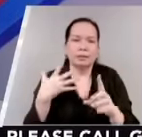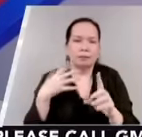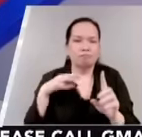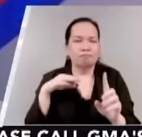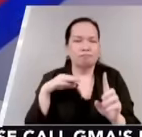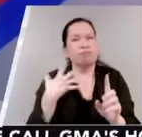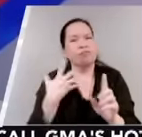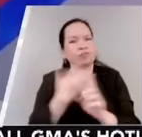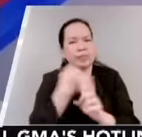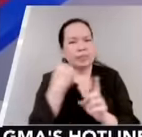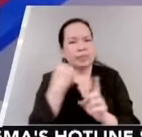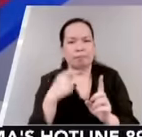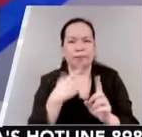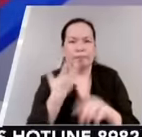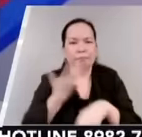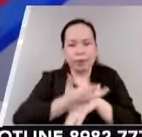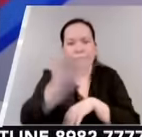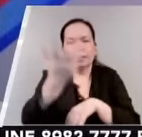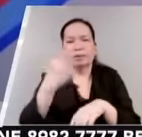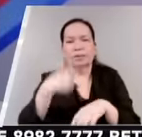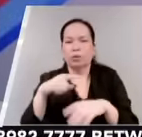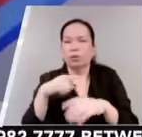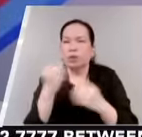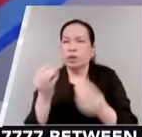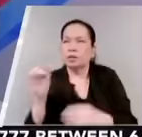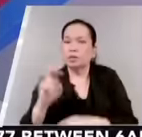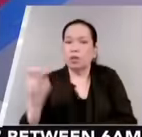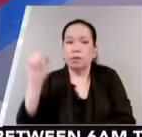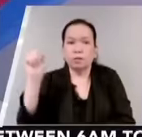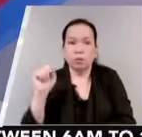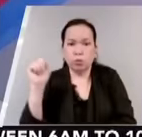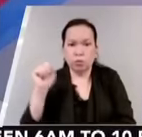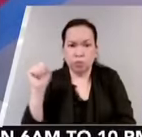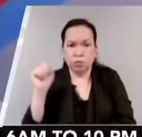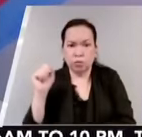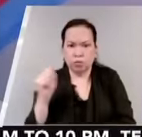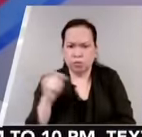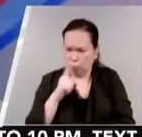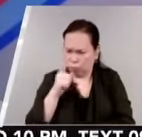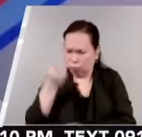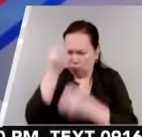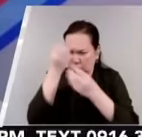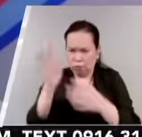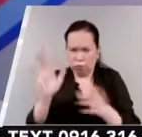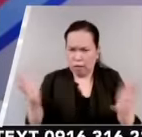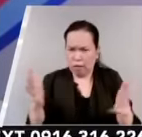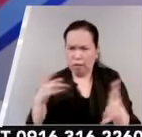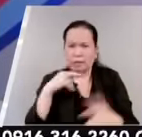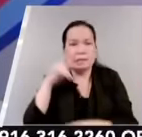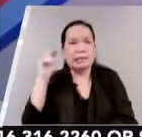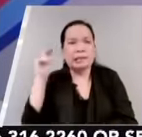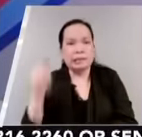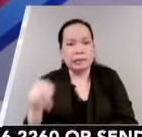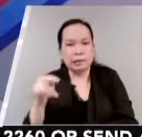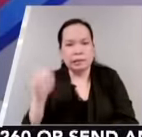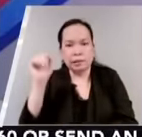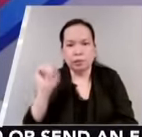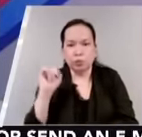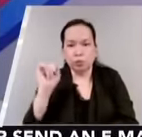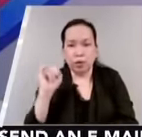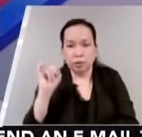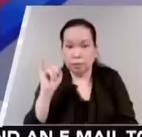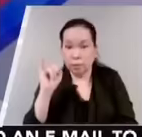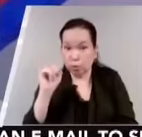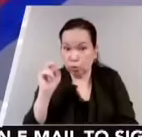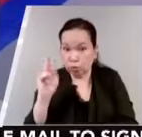Port. Paalala sa mga pasahero, hindi yan kailangan para makapasok sa Pantalan. Nakatutok doon live si Paul Hernandez ng GMA